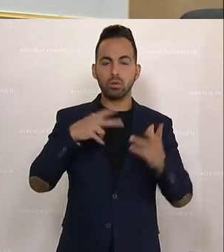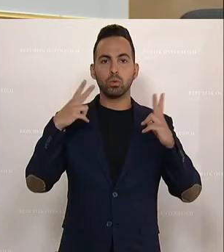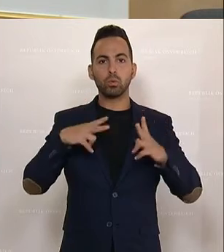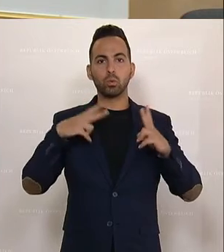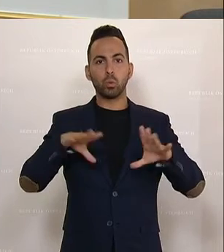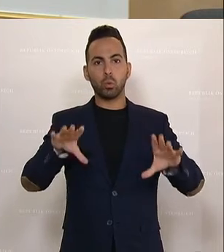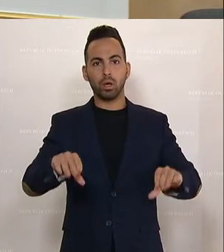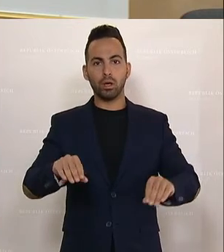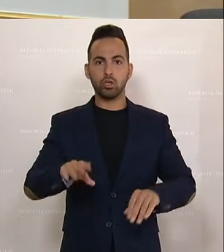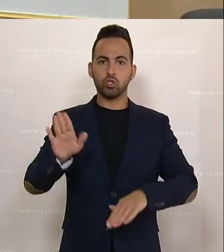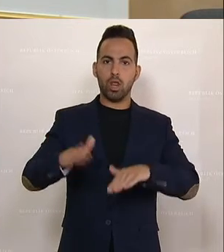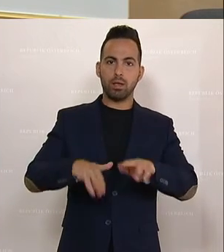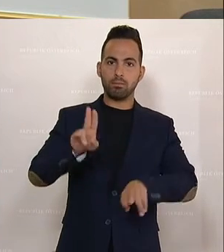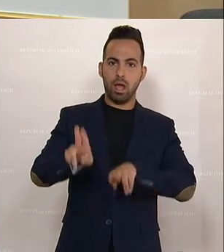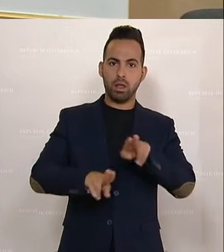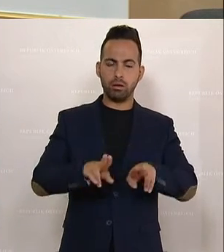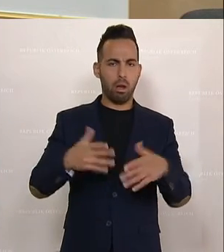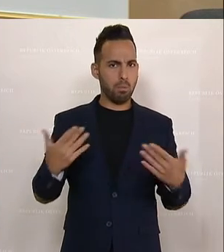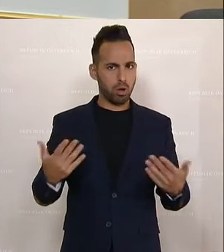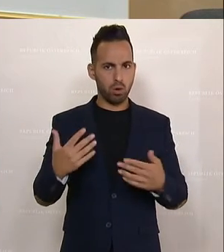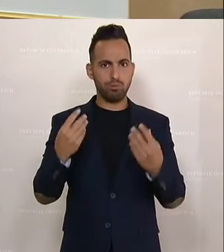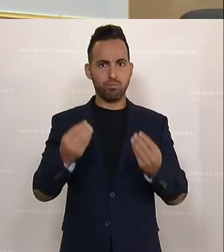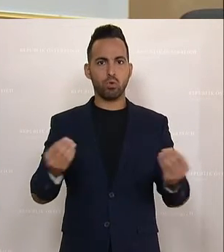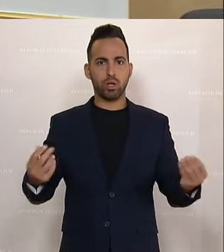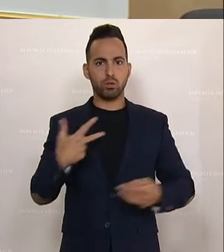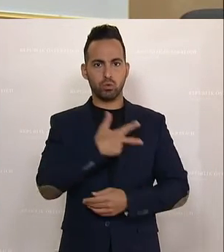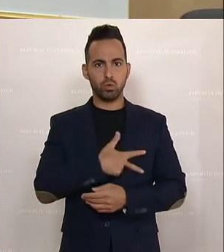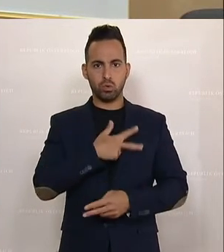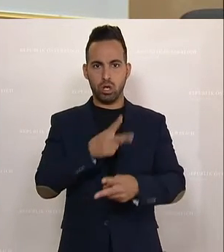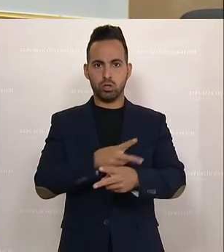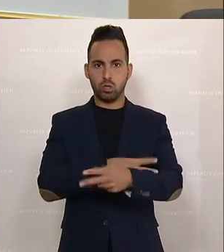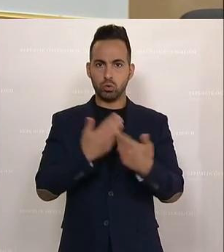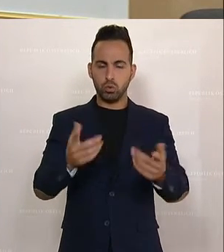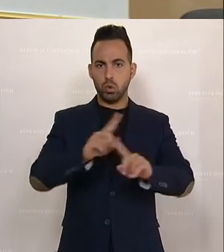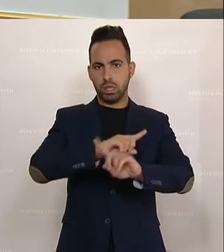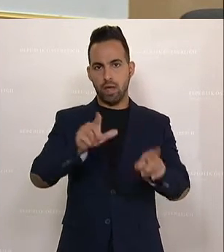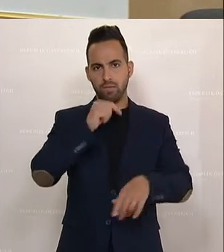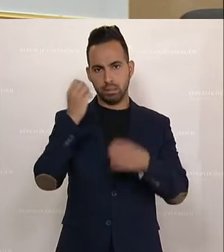das darf in einem modernen Sozialstaat nicht passieren.